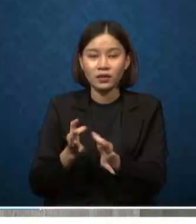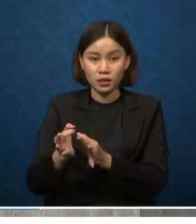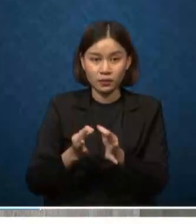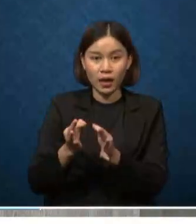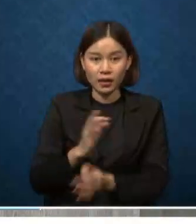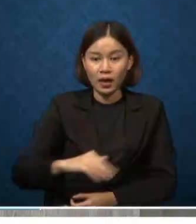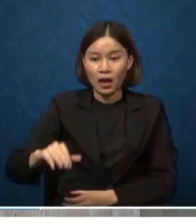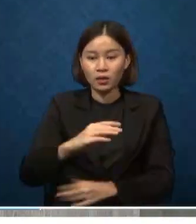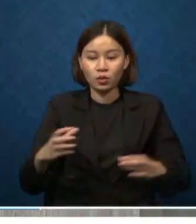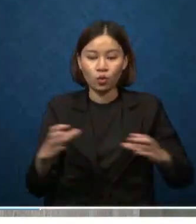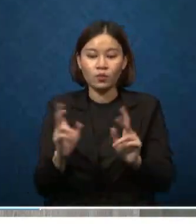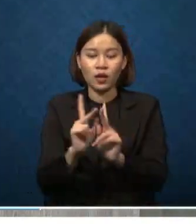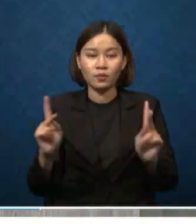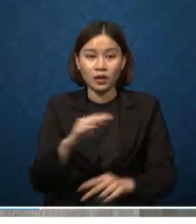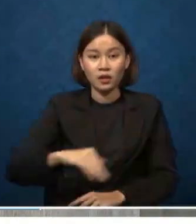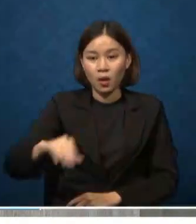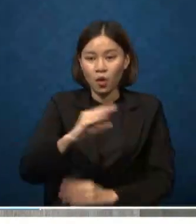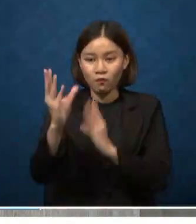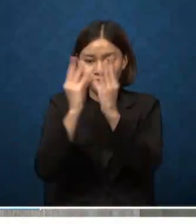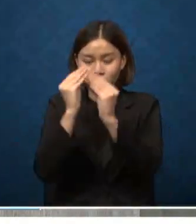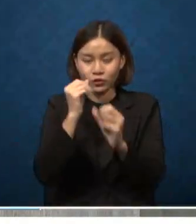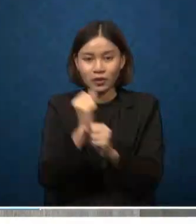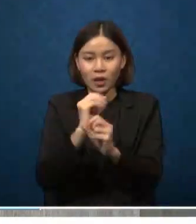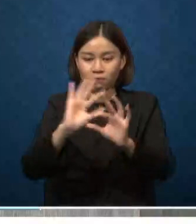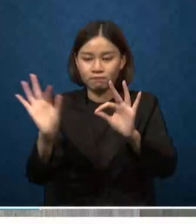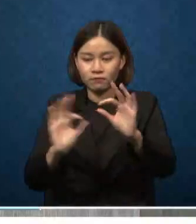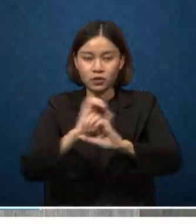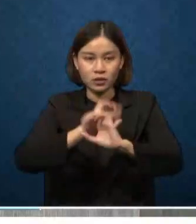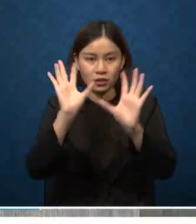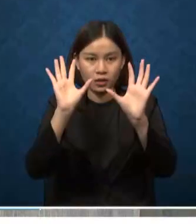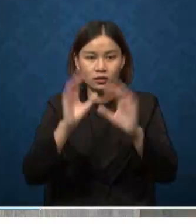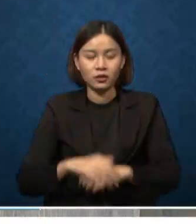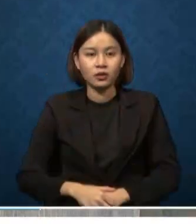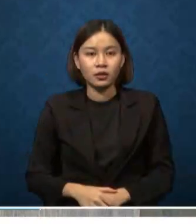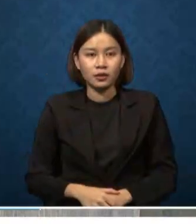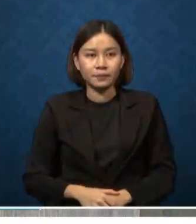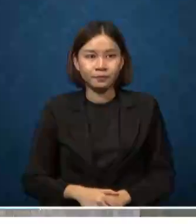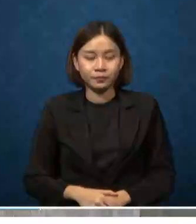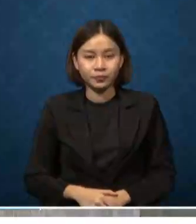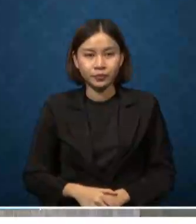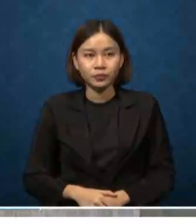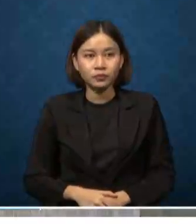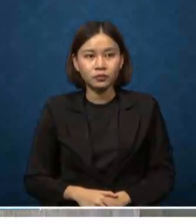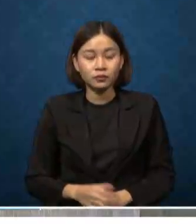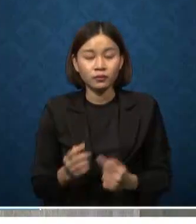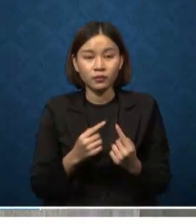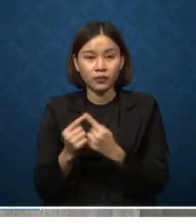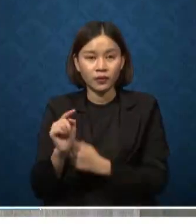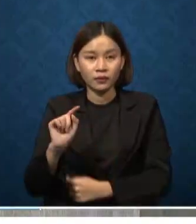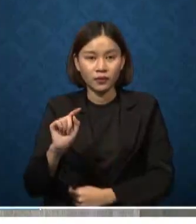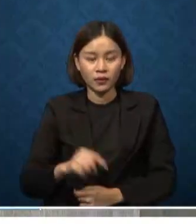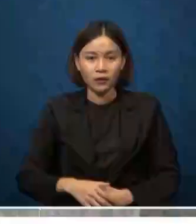การบันทึกการได้เอาไปดูไปบรรจุไว้อย่างชัดเจนแล้วก็ประเด็นก็คือว่า